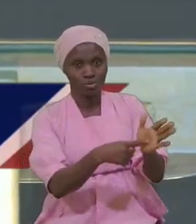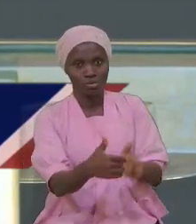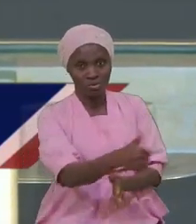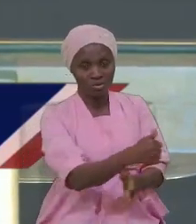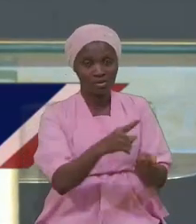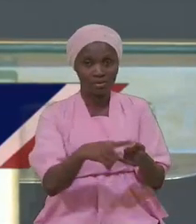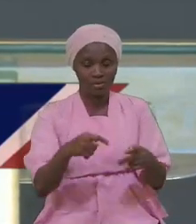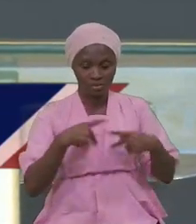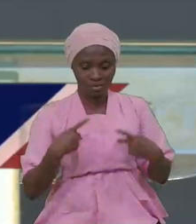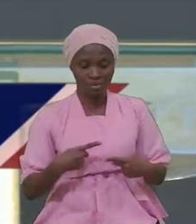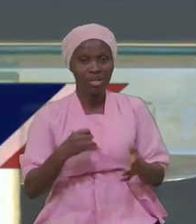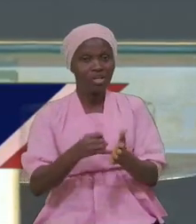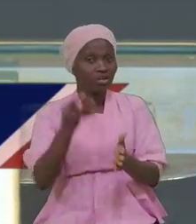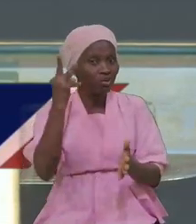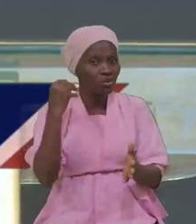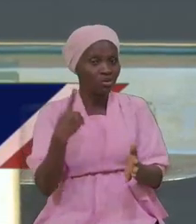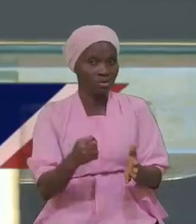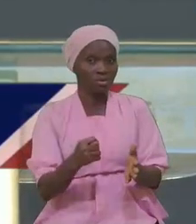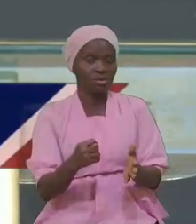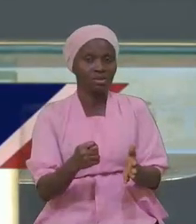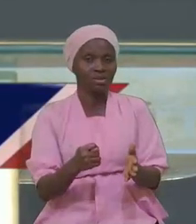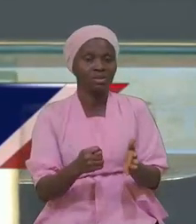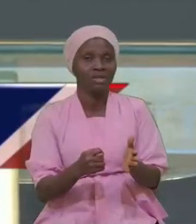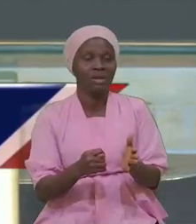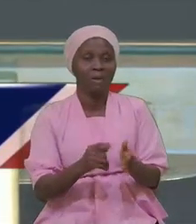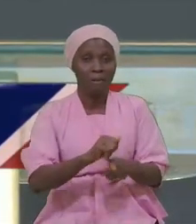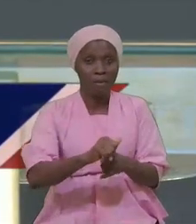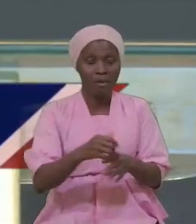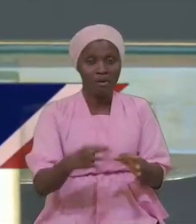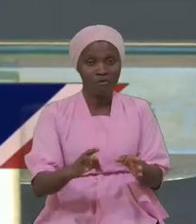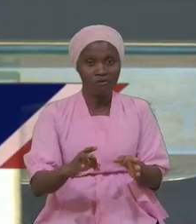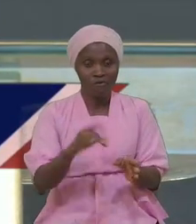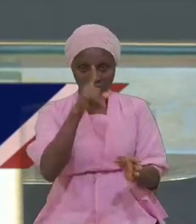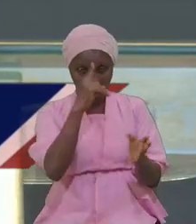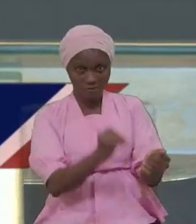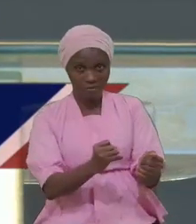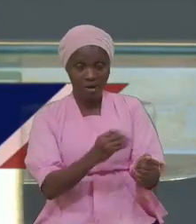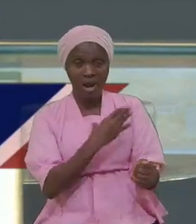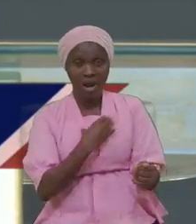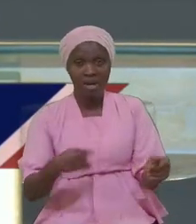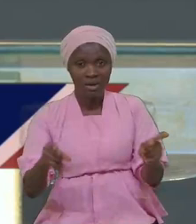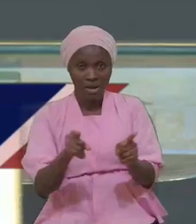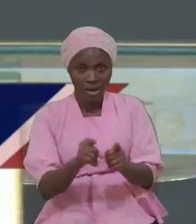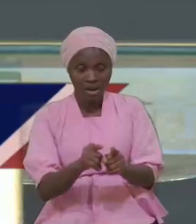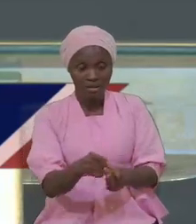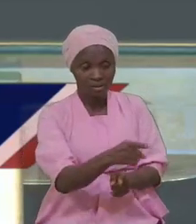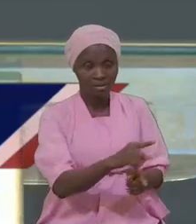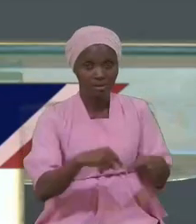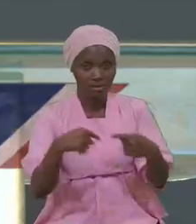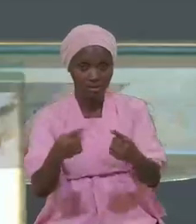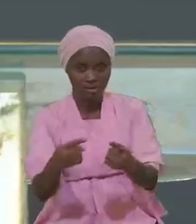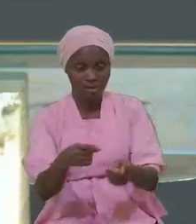au sacrificateur. C'est l'expression de leur foi. Comme ils allaient, ils étaient purifiés. C'est la